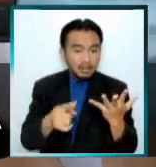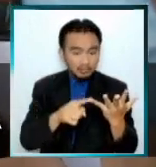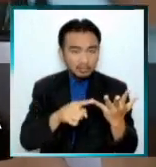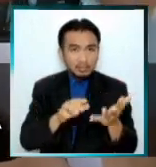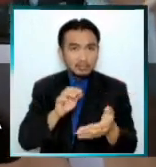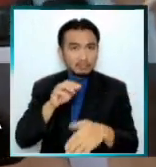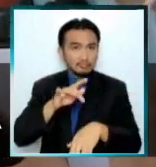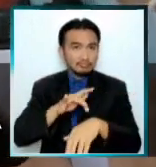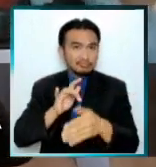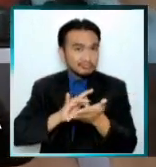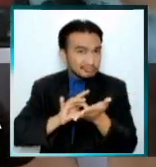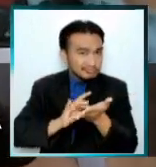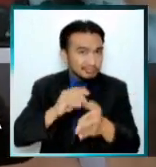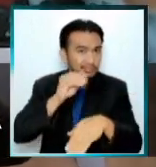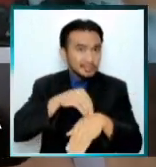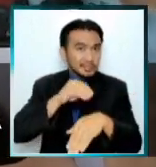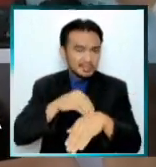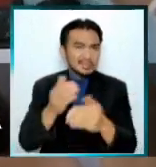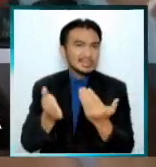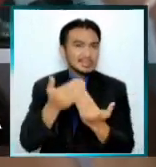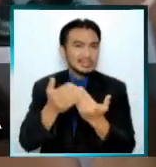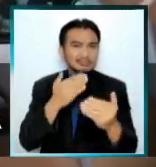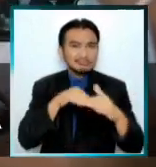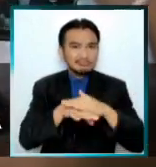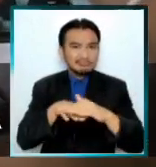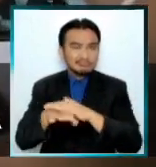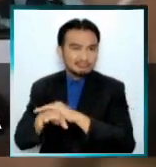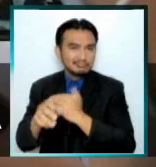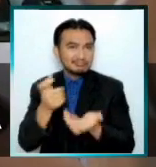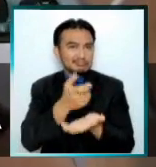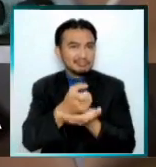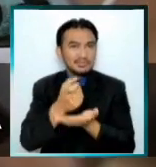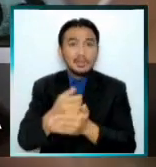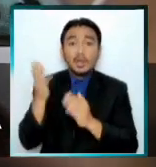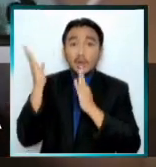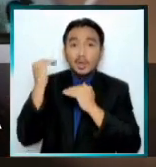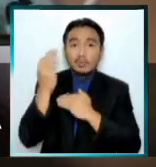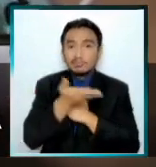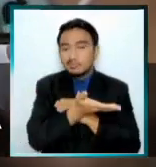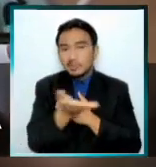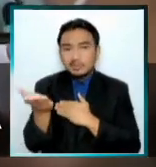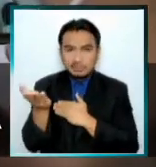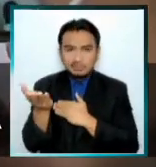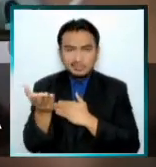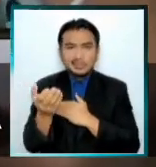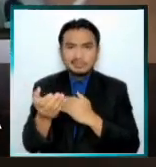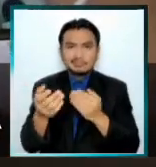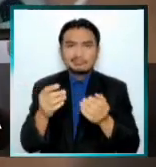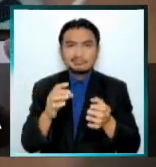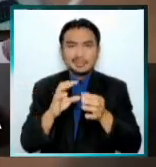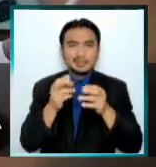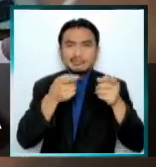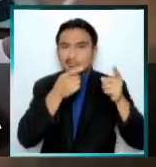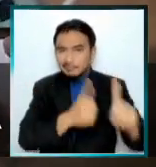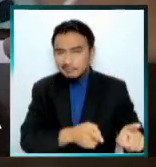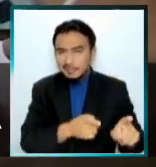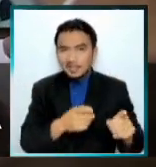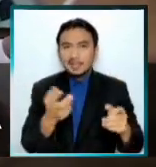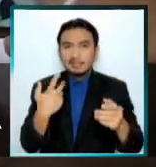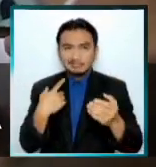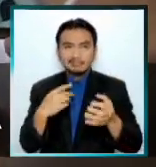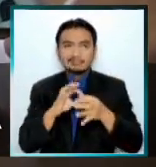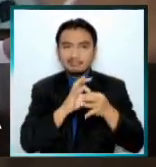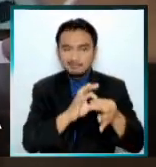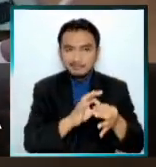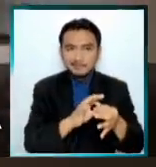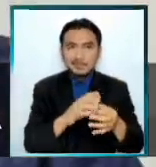o drugstore. So sana po tayo ay tumugon para rin naman sa kaligtasan ninyo at